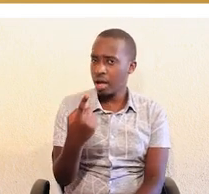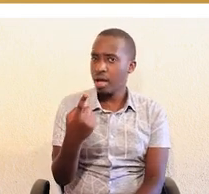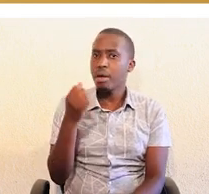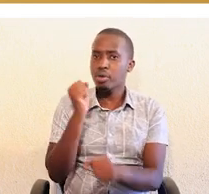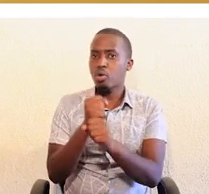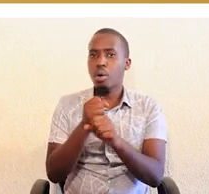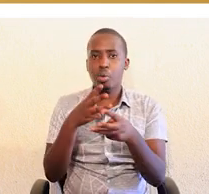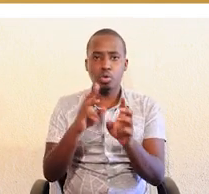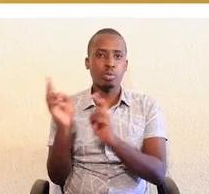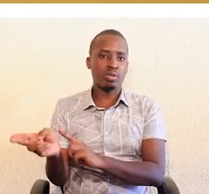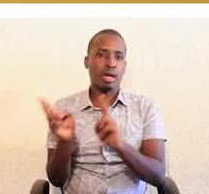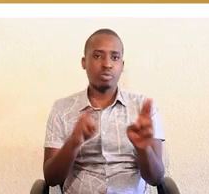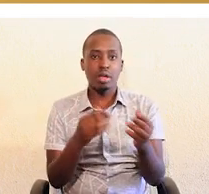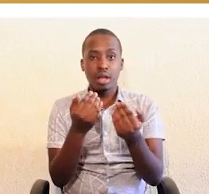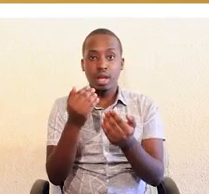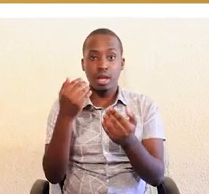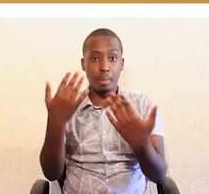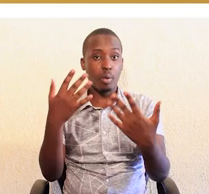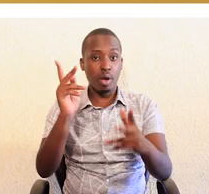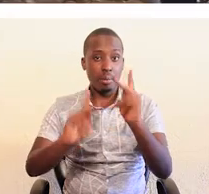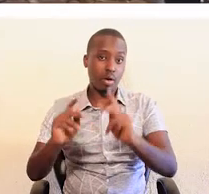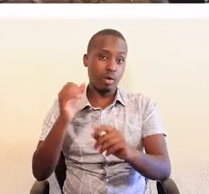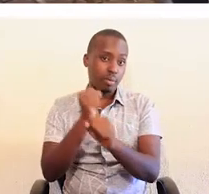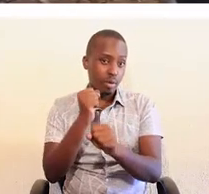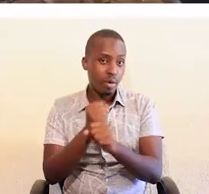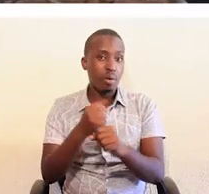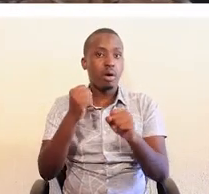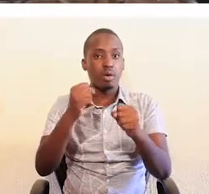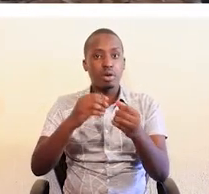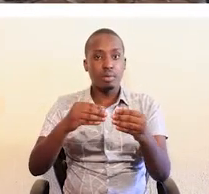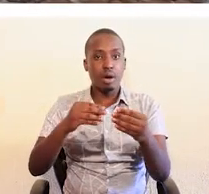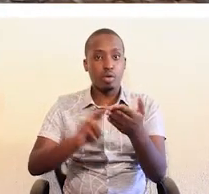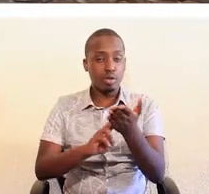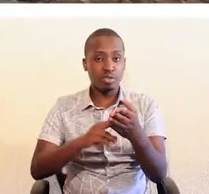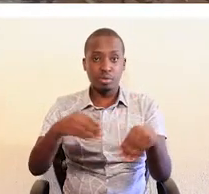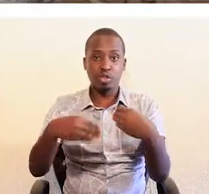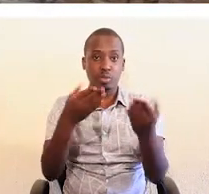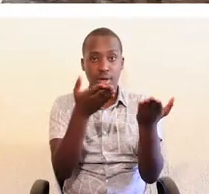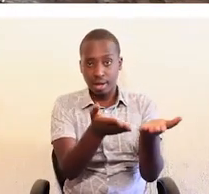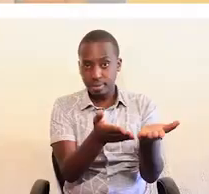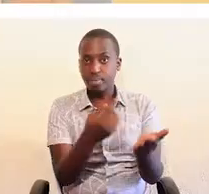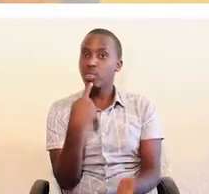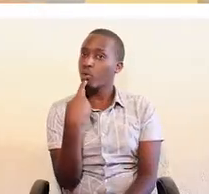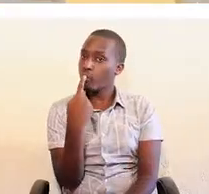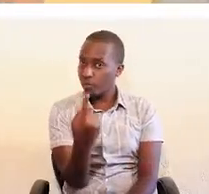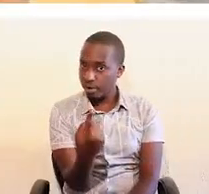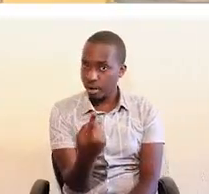basanga bikorwa mu buryo busanzwe na amaboko y'abantu bibikora bakoresha ibikoresho bihari no kuvuga